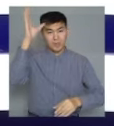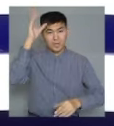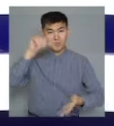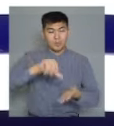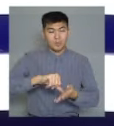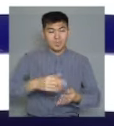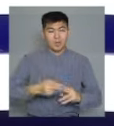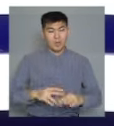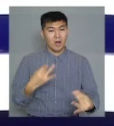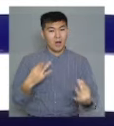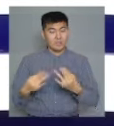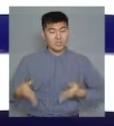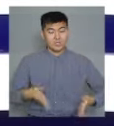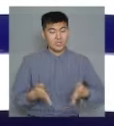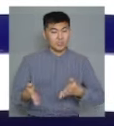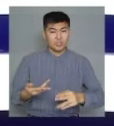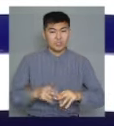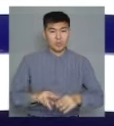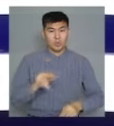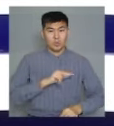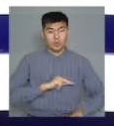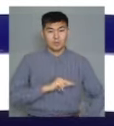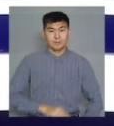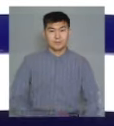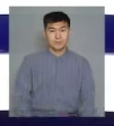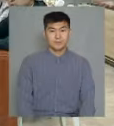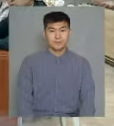были обсуждены жизненный путь и труды историка